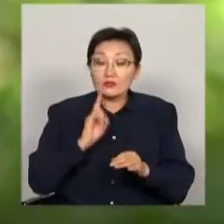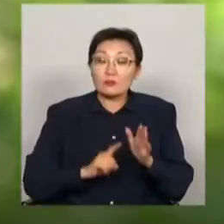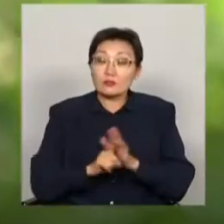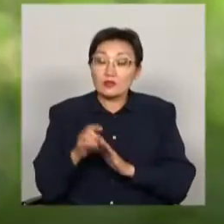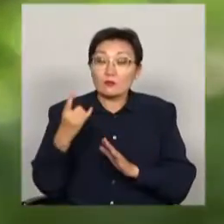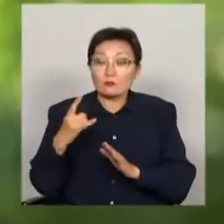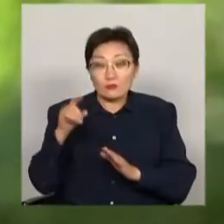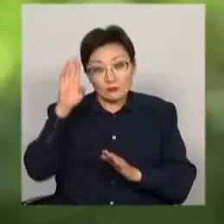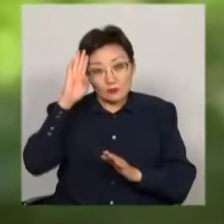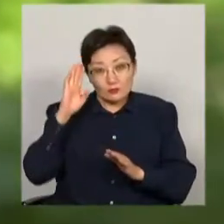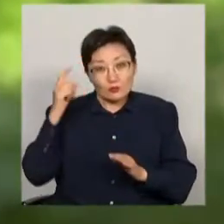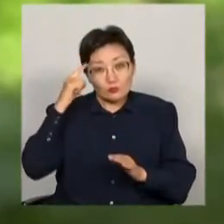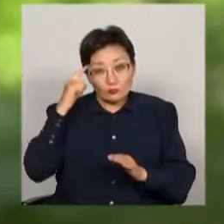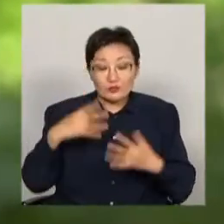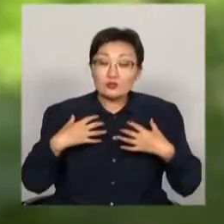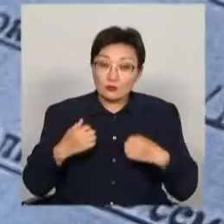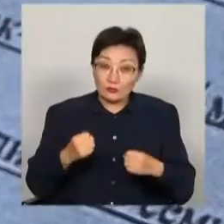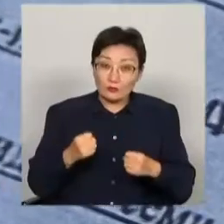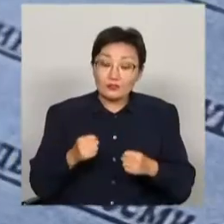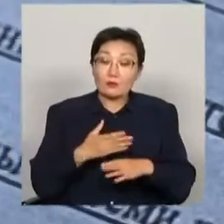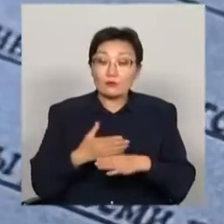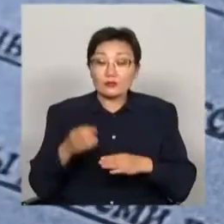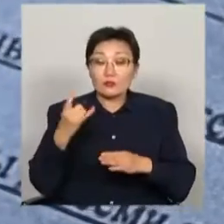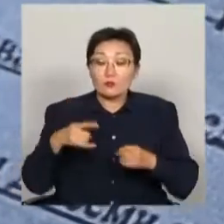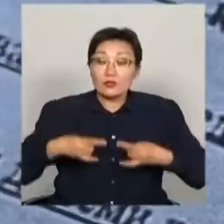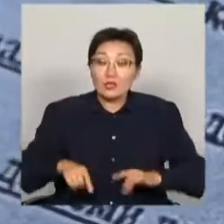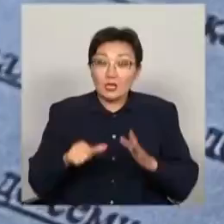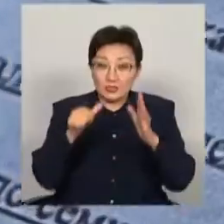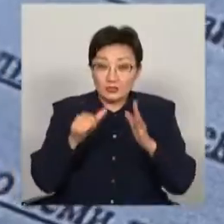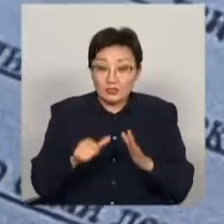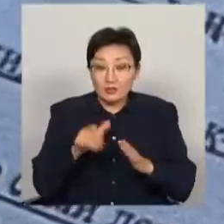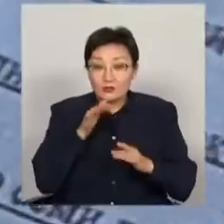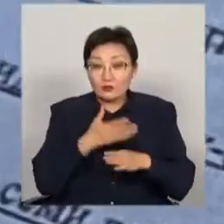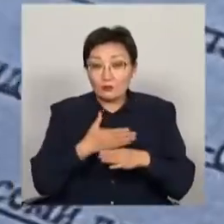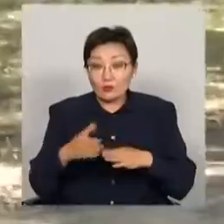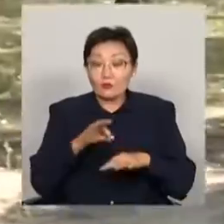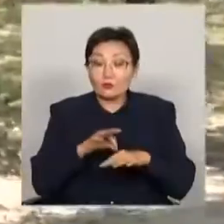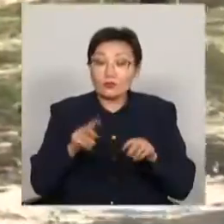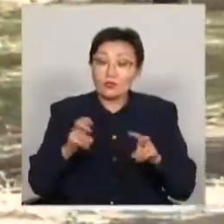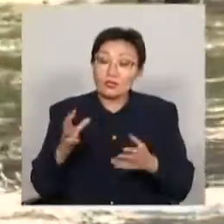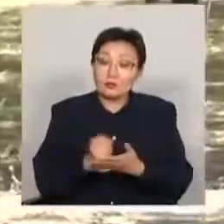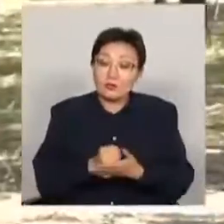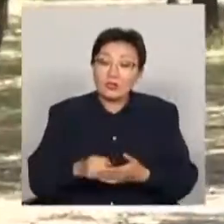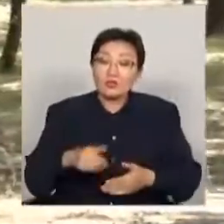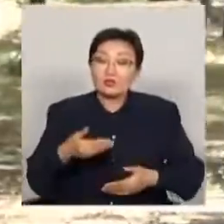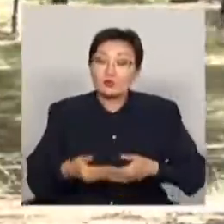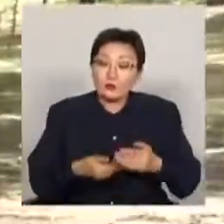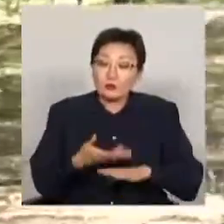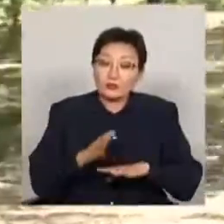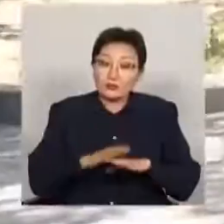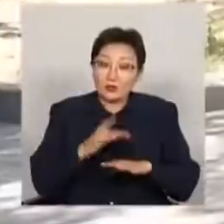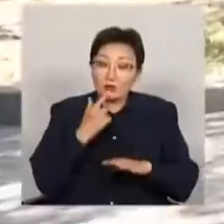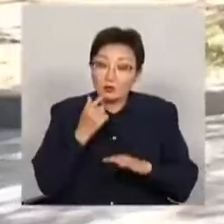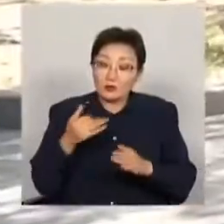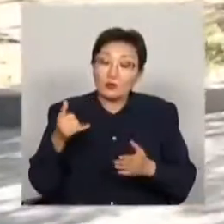баланың денсаулығында ақау барын білген жоқ біз дейді. Тек сәбидің туғанына 6 айдан асқанда диагноз анықталған. Қозғалысы қиындап, қан құюға жеттігі